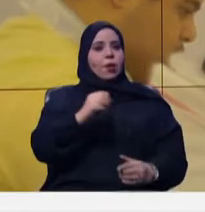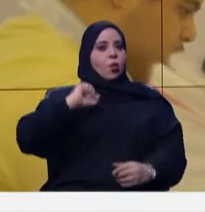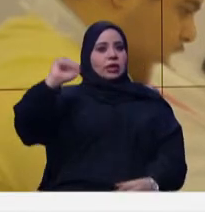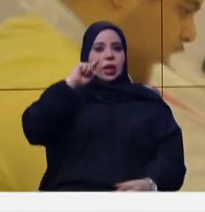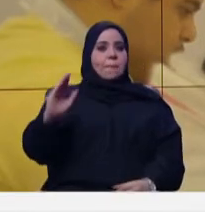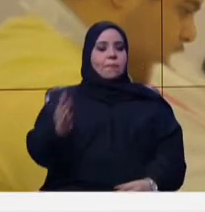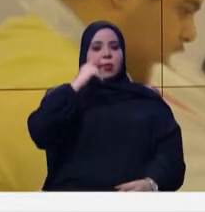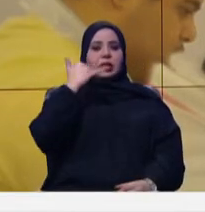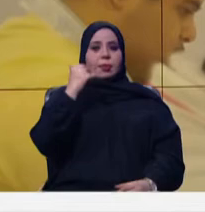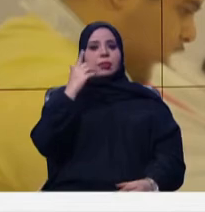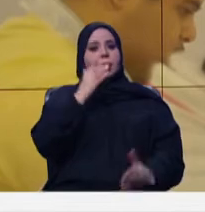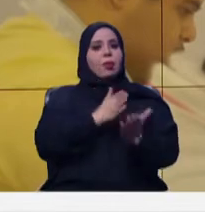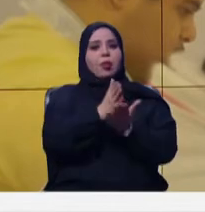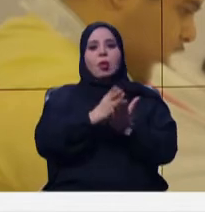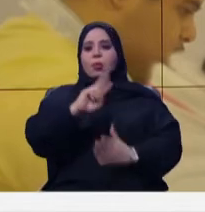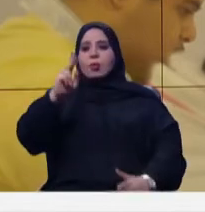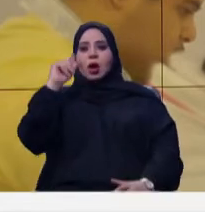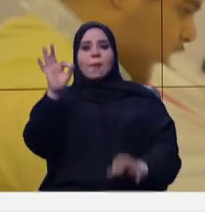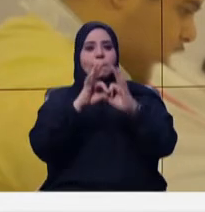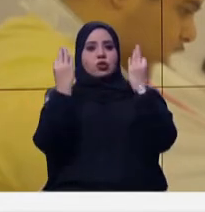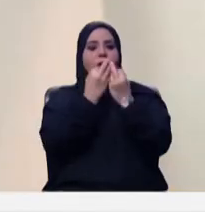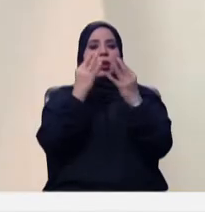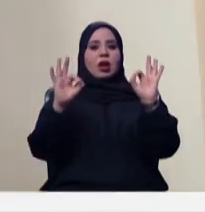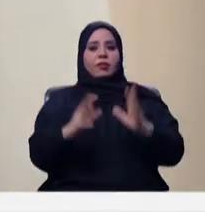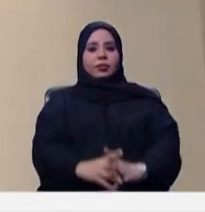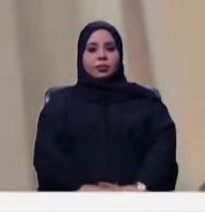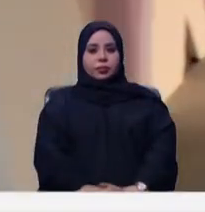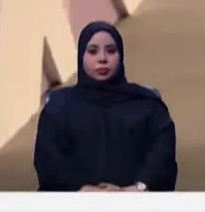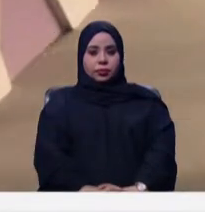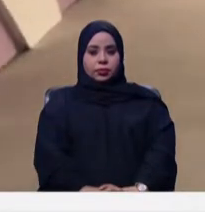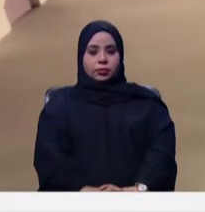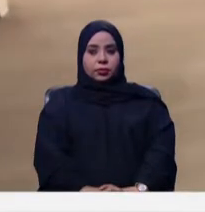الشباب من شرائح المجتمع كافة.